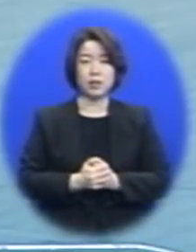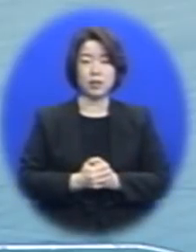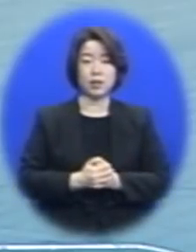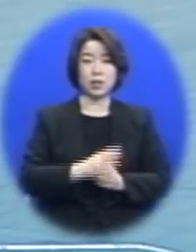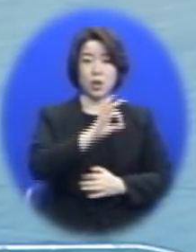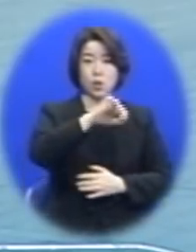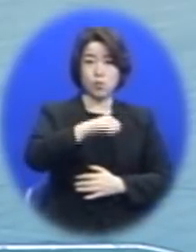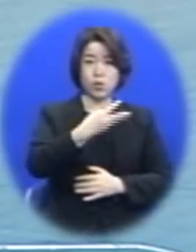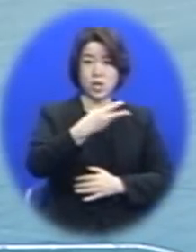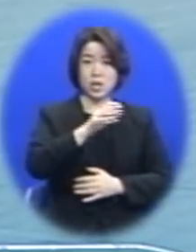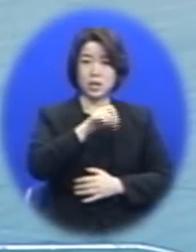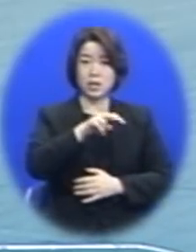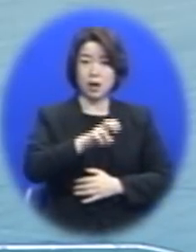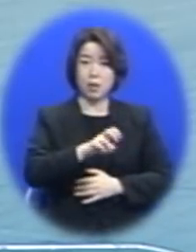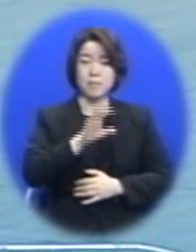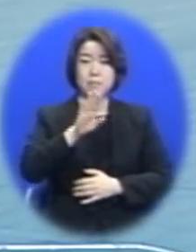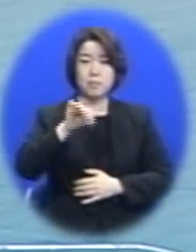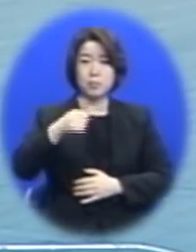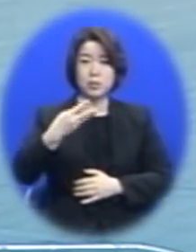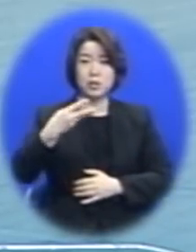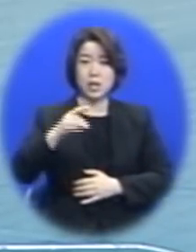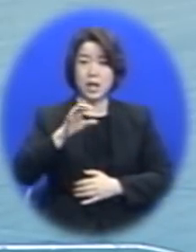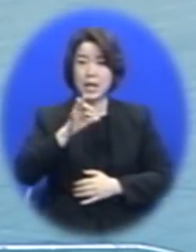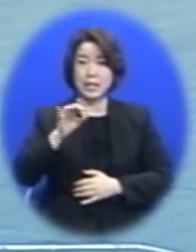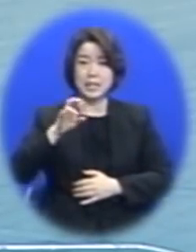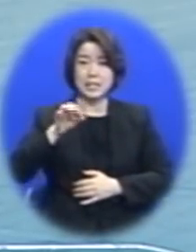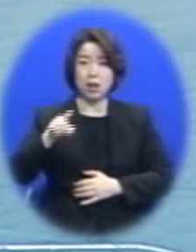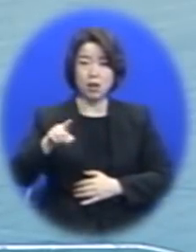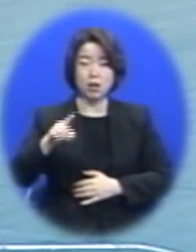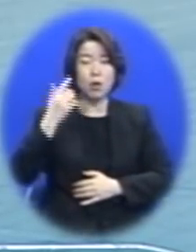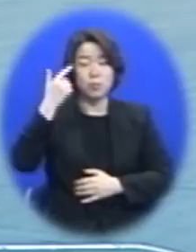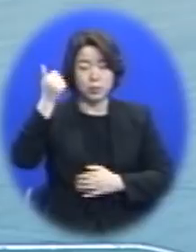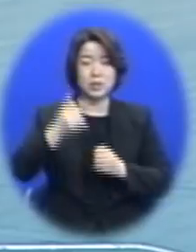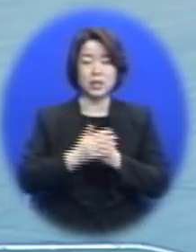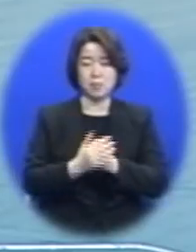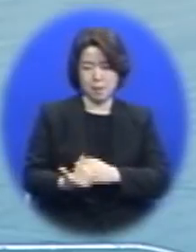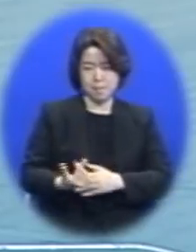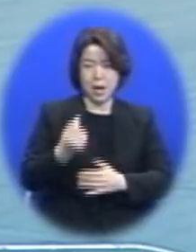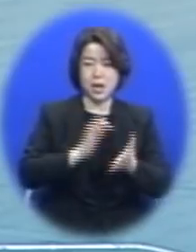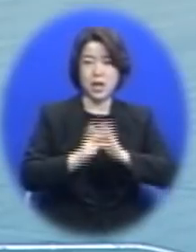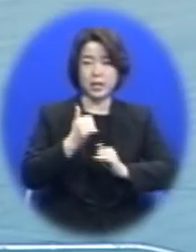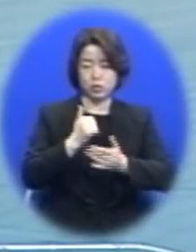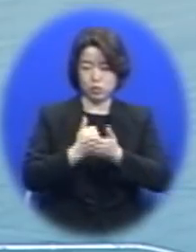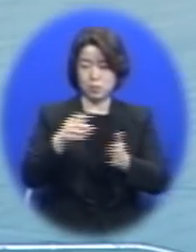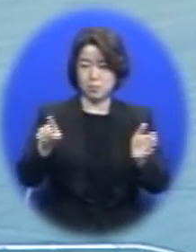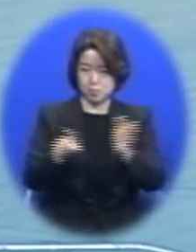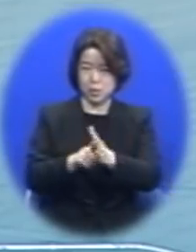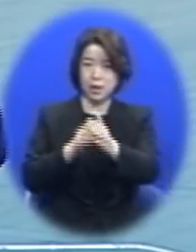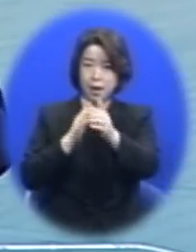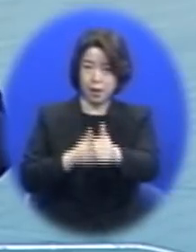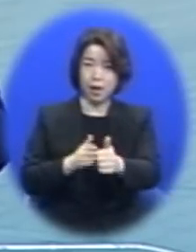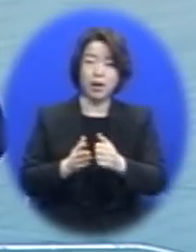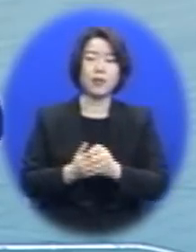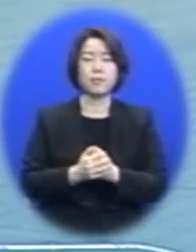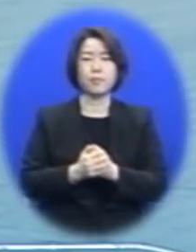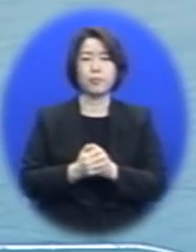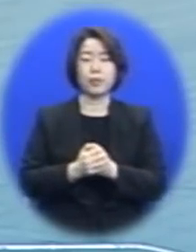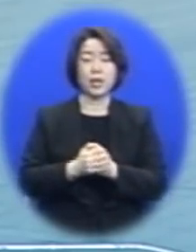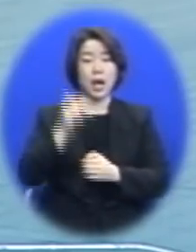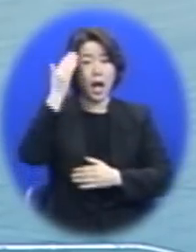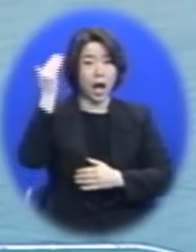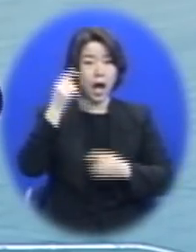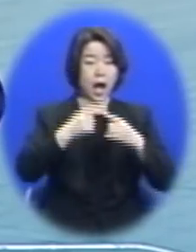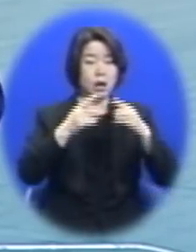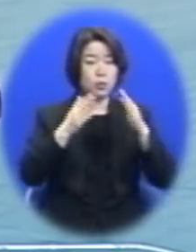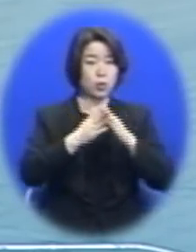윌리엄 블레이크 하는 선교사님이 속히 예수를 믿으시기 바라나이다 한국교회에 그때 당시에